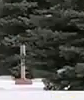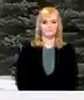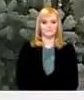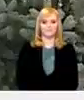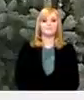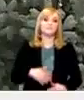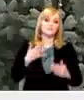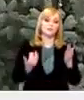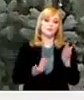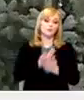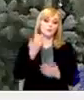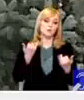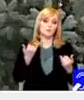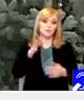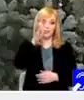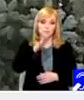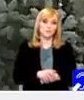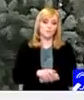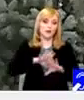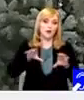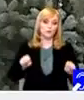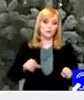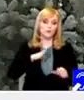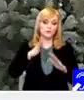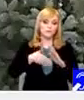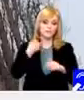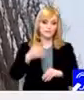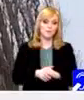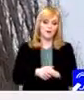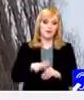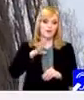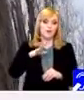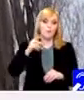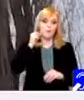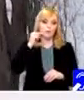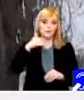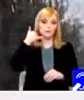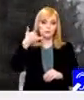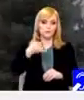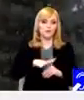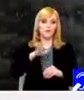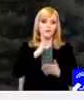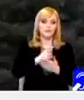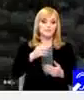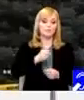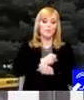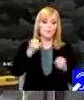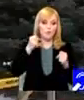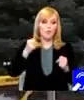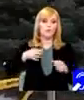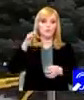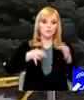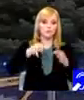Alertele false se țin lanț în Chișinău. Autoritățile au fost puse de pomană pe drumuri după ce un bărbat a anunțat că este o bombă în sediul centru